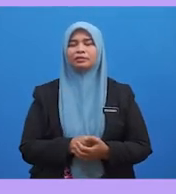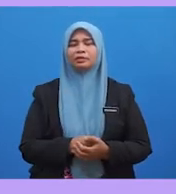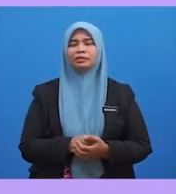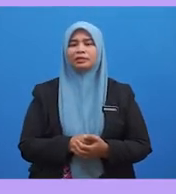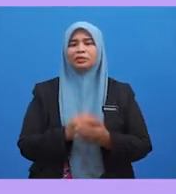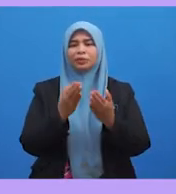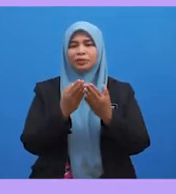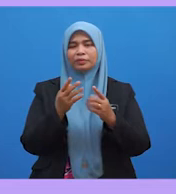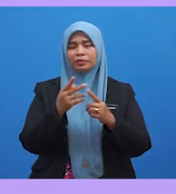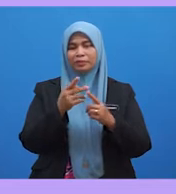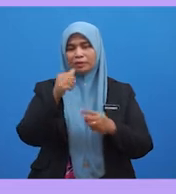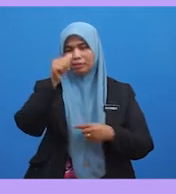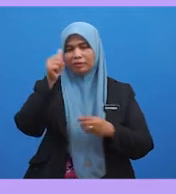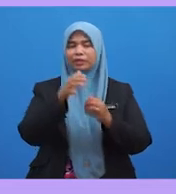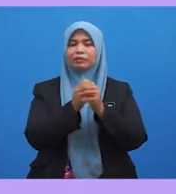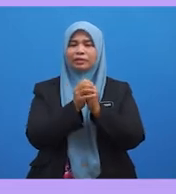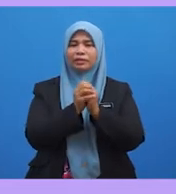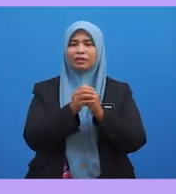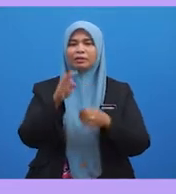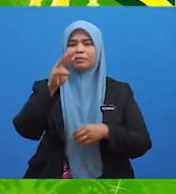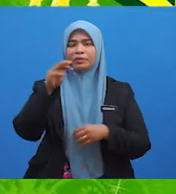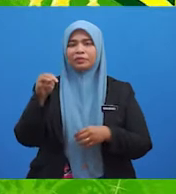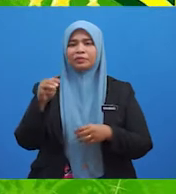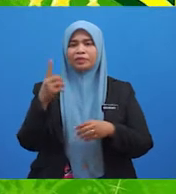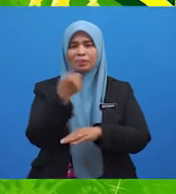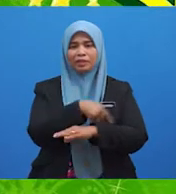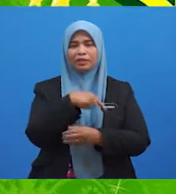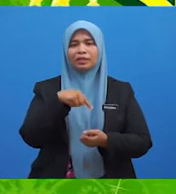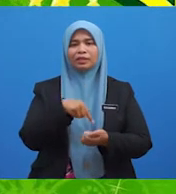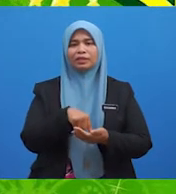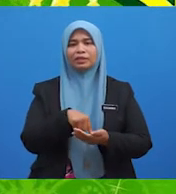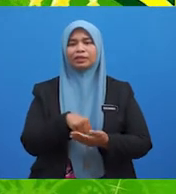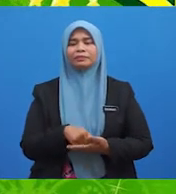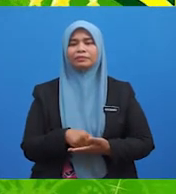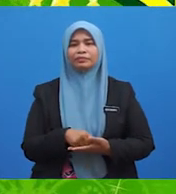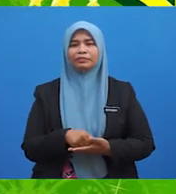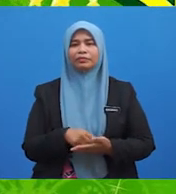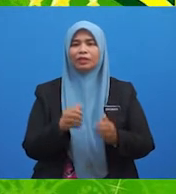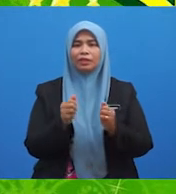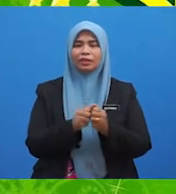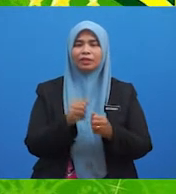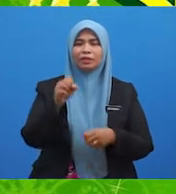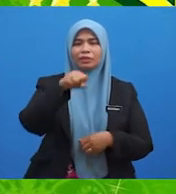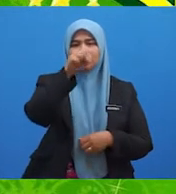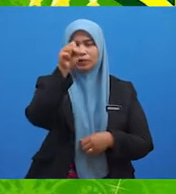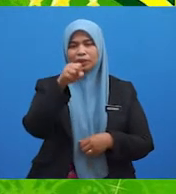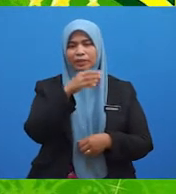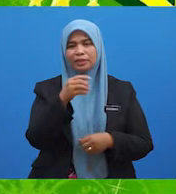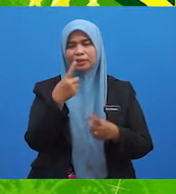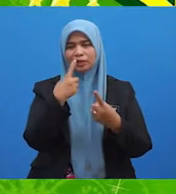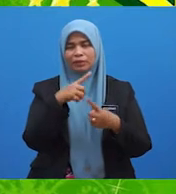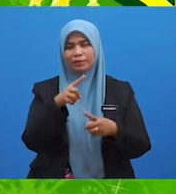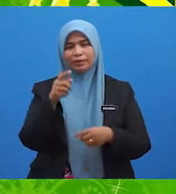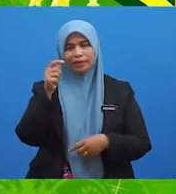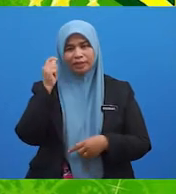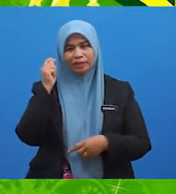Alhamdulillah, tahniah murid-murid ustaz hari ini dengan soalan dan jawapan yang tepat tadi. Ini